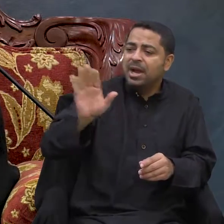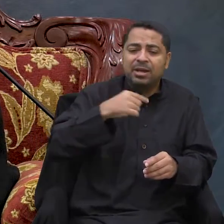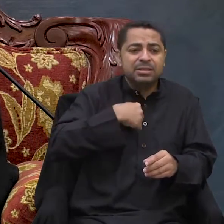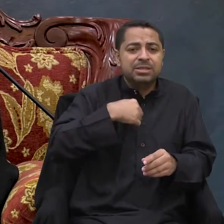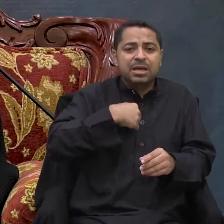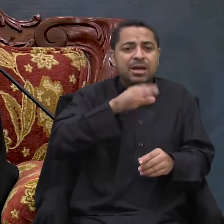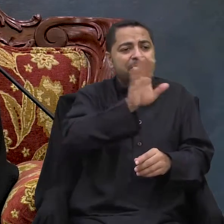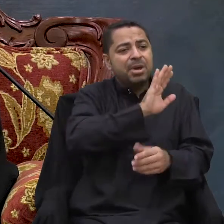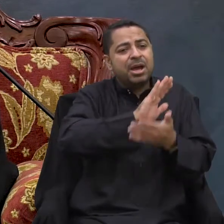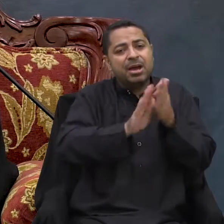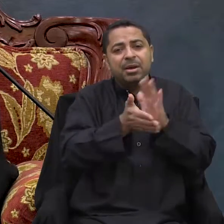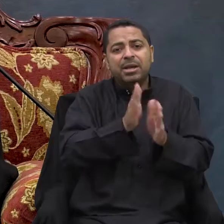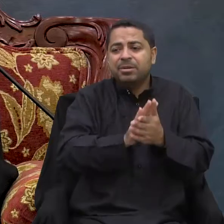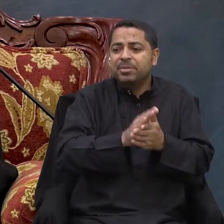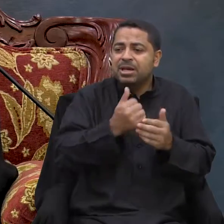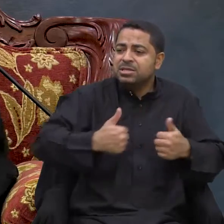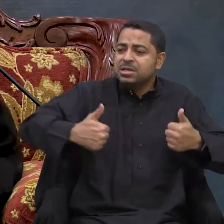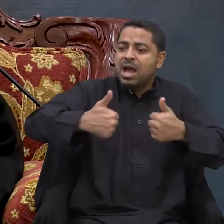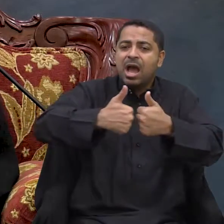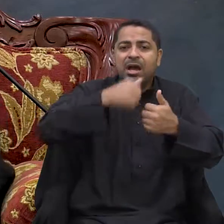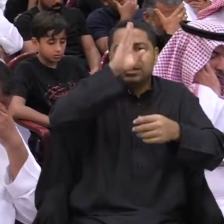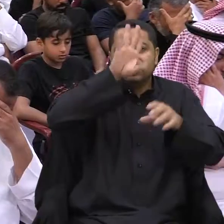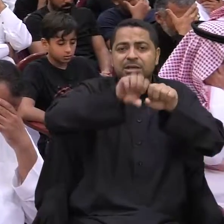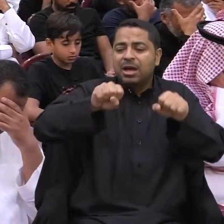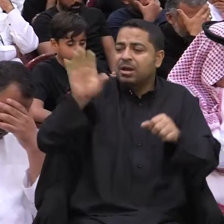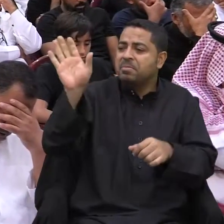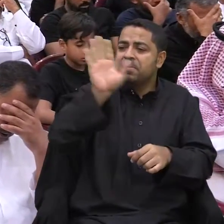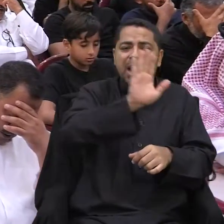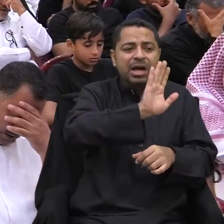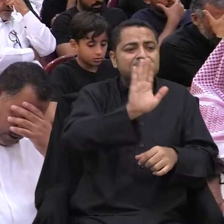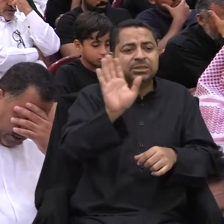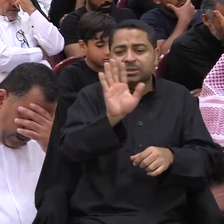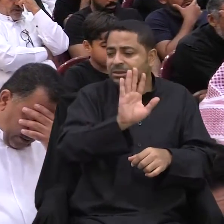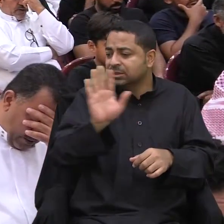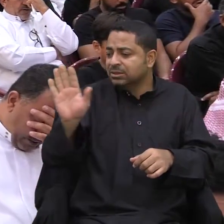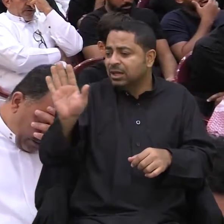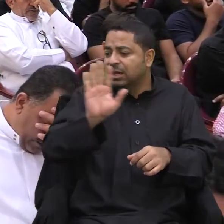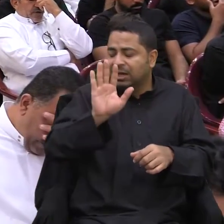ودعوني أهل بيتي الوداع،